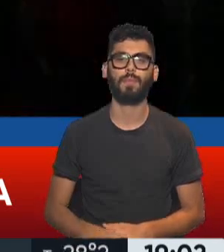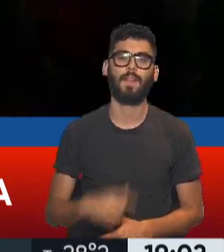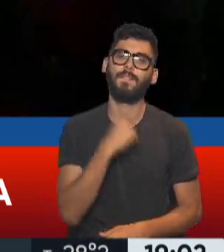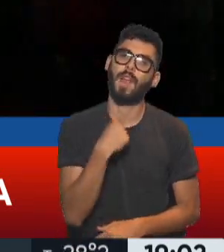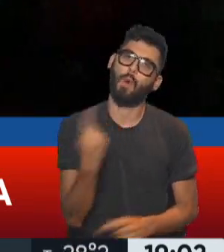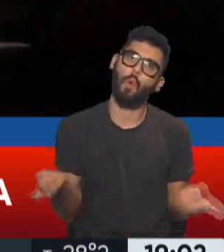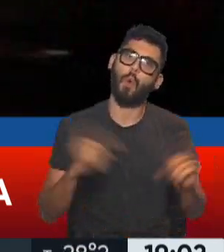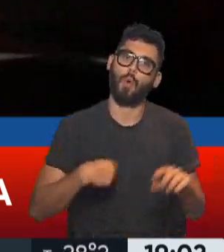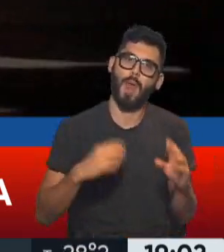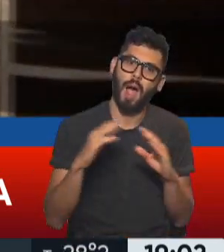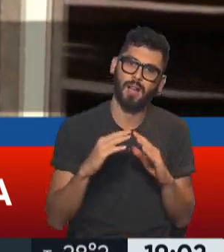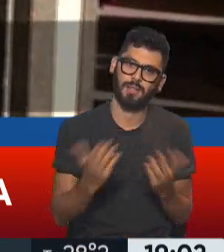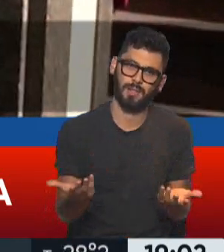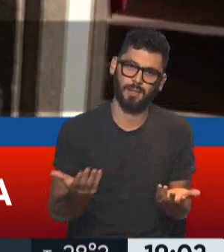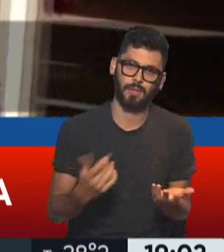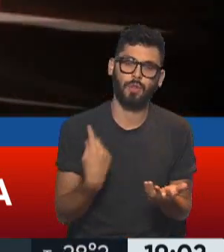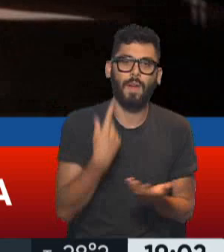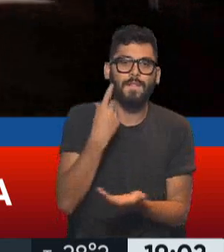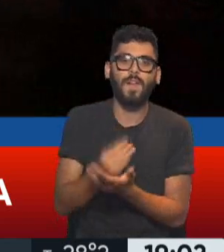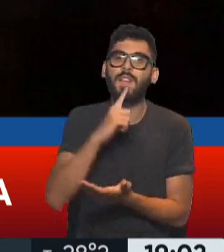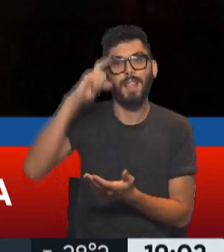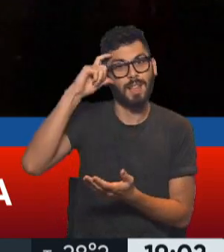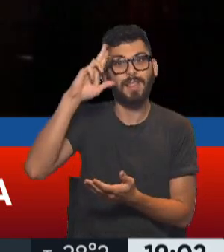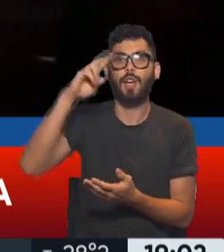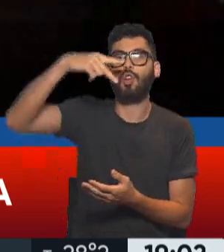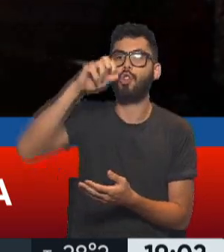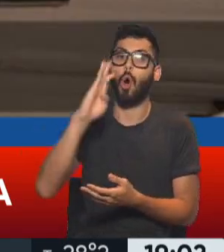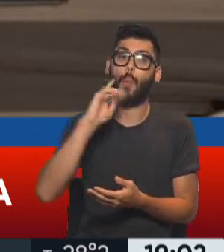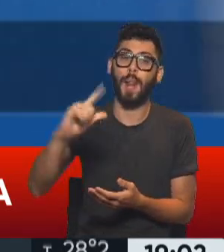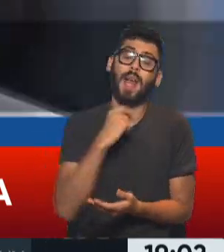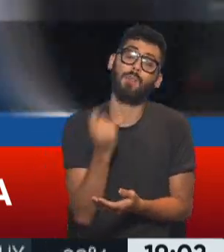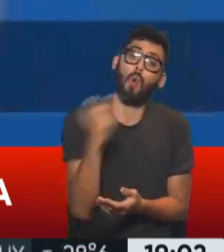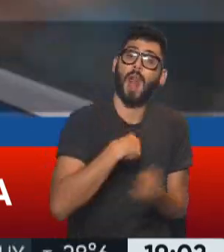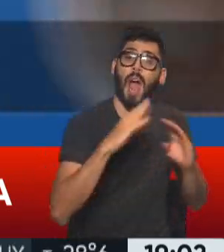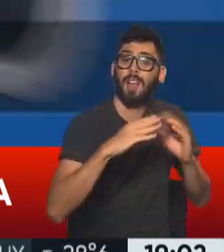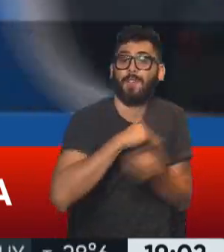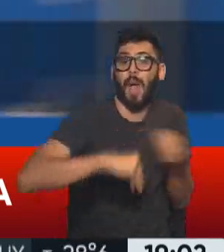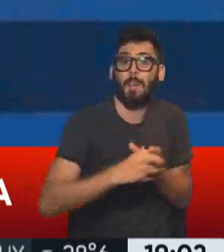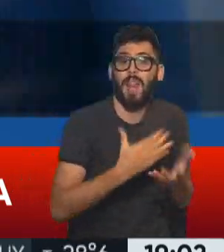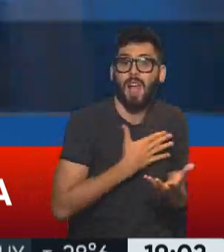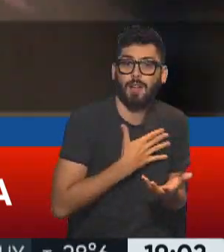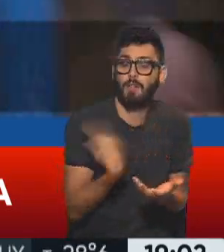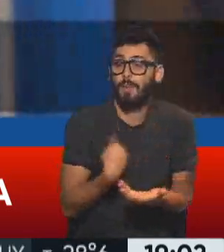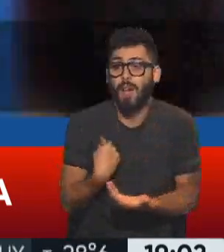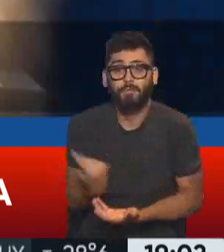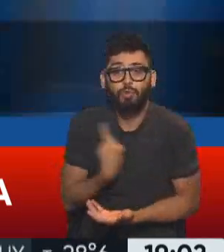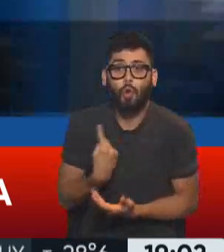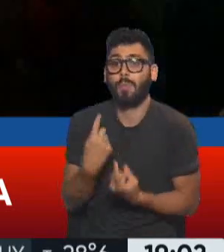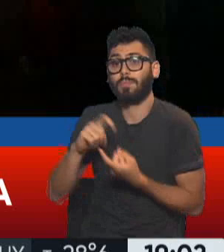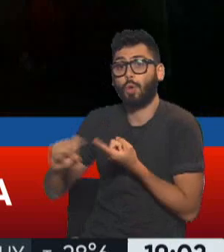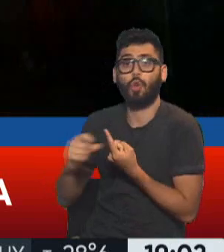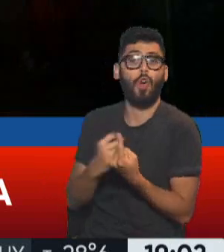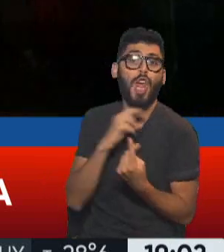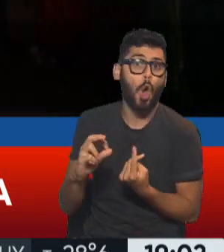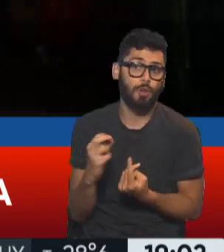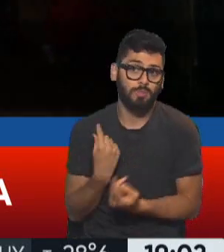Luz de la ciudad, Rumanía, Rumanía, Luz на no es un hombre. с детьми. Нам страшно,